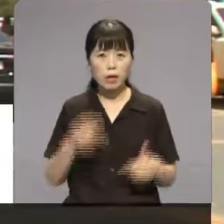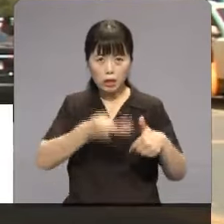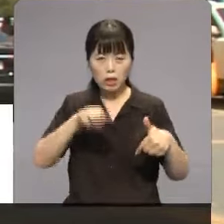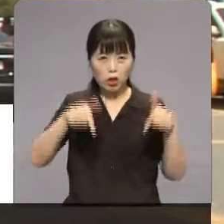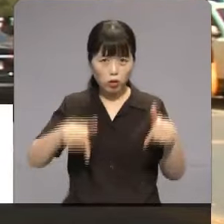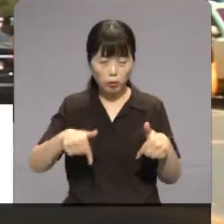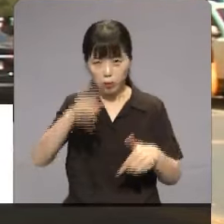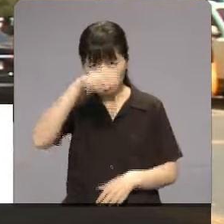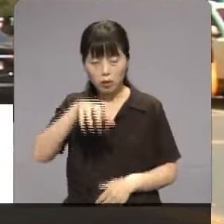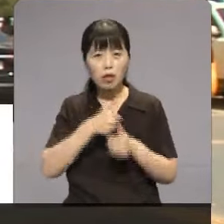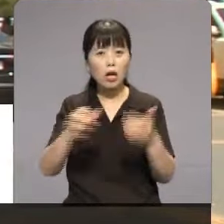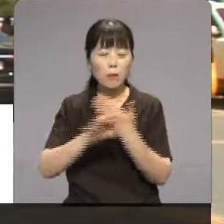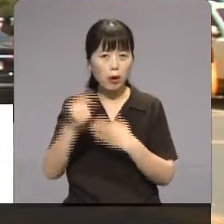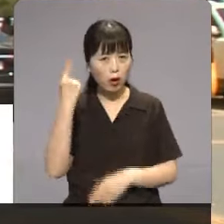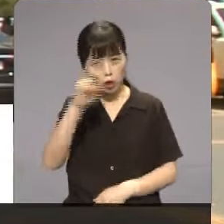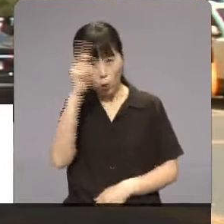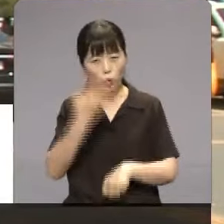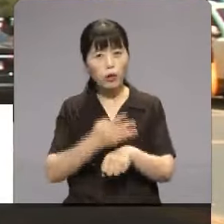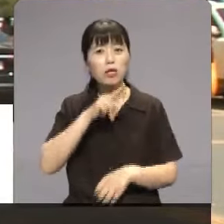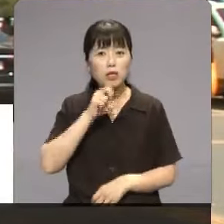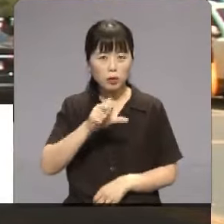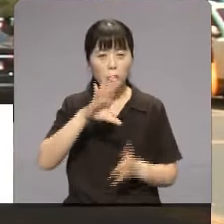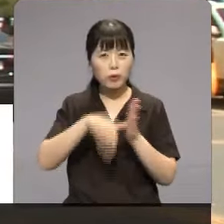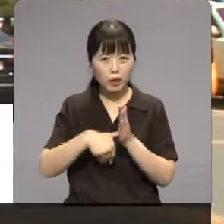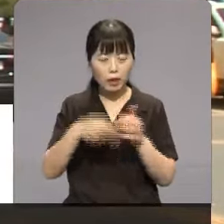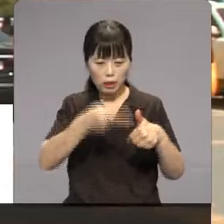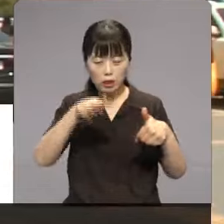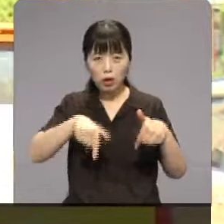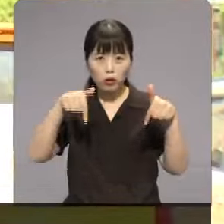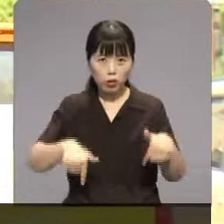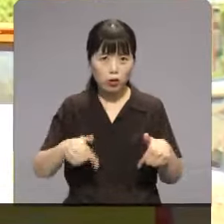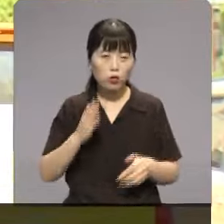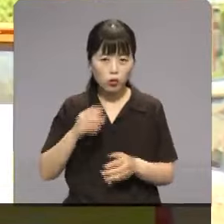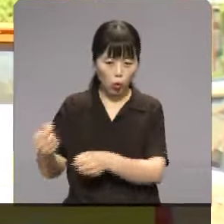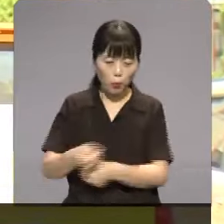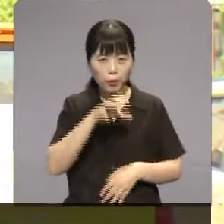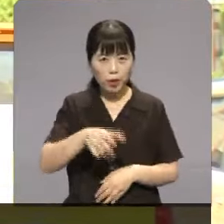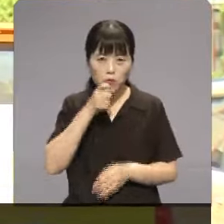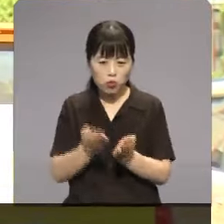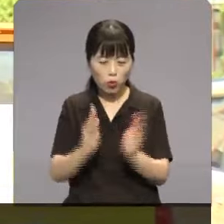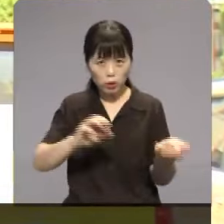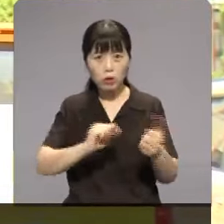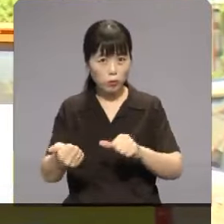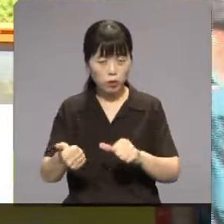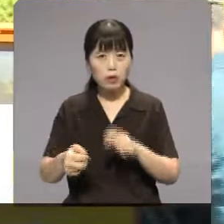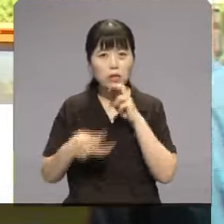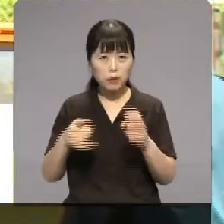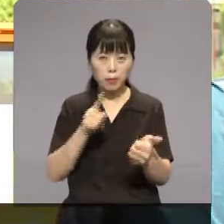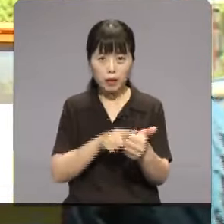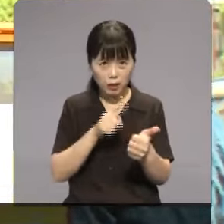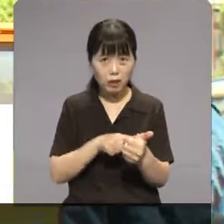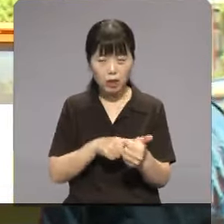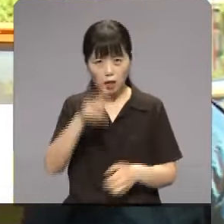인천 서부경찰서에 따르면 어제 오후 4시 25분쯤 인천시 서구 골프장 내 물웅덩이에서 숨져 있는 20대 A